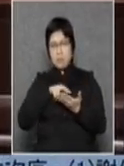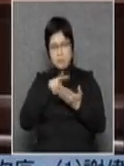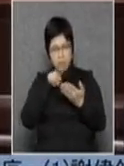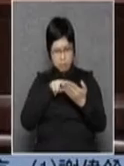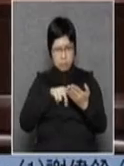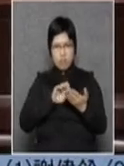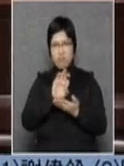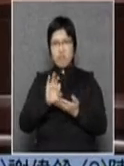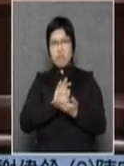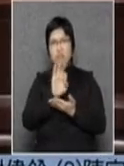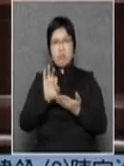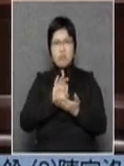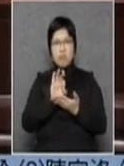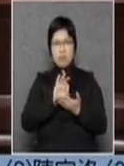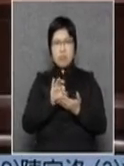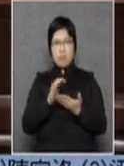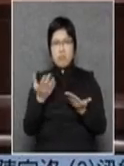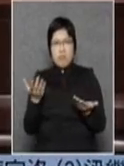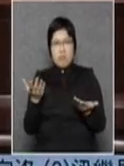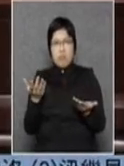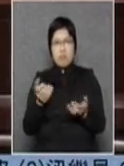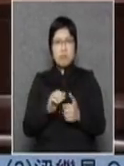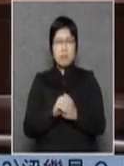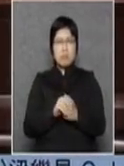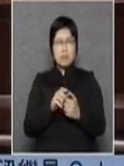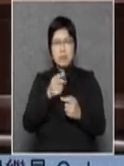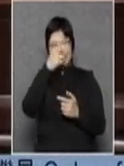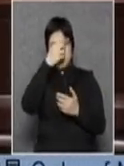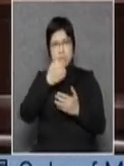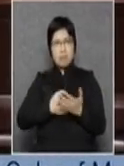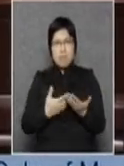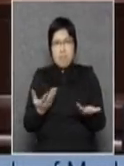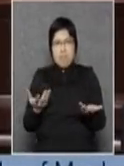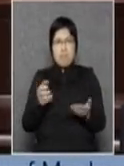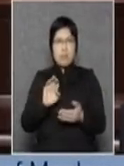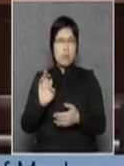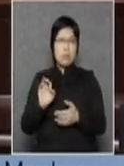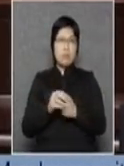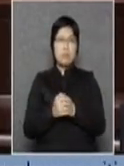乜嘢立竿見影的政策的。主席，